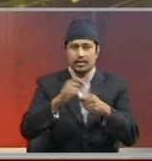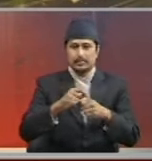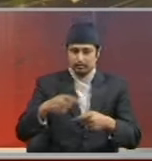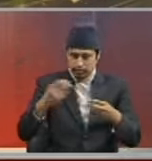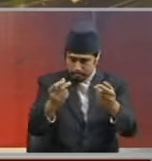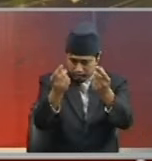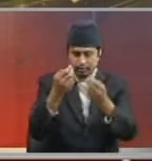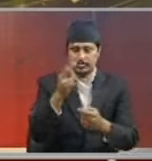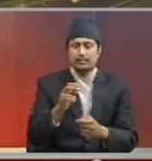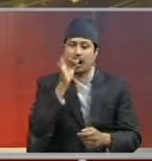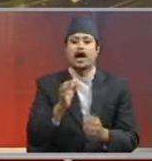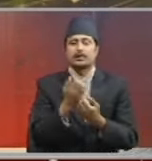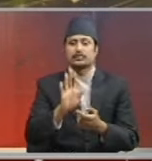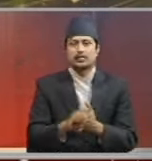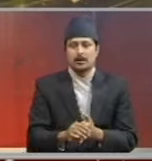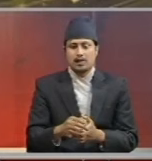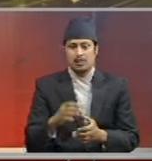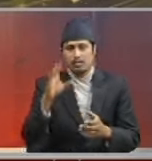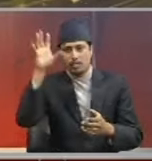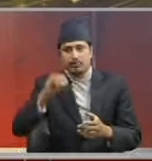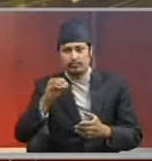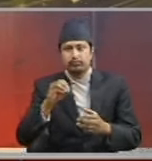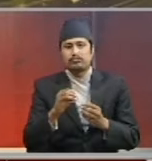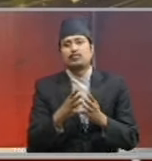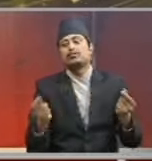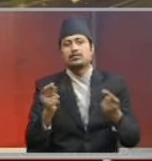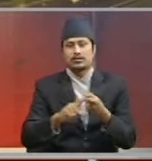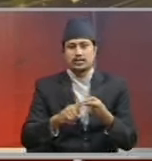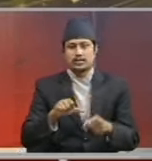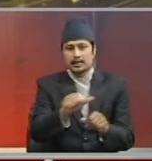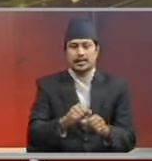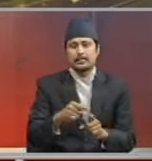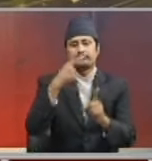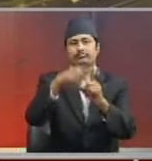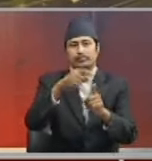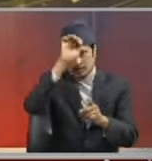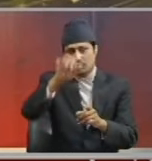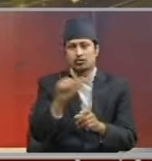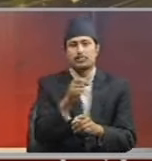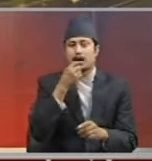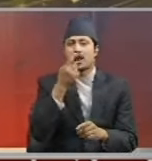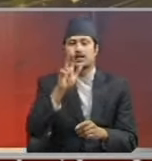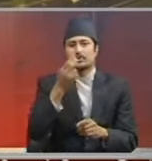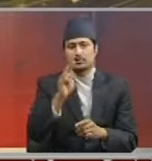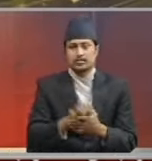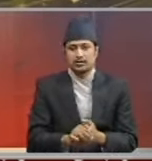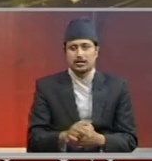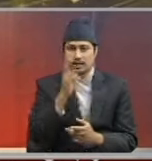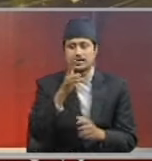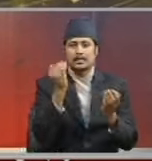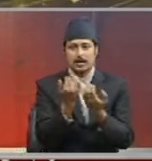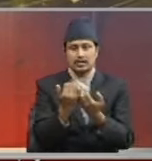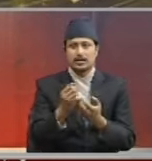पाएको दावी समेत गरे। लोड सेडिङ अन्त्यले जनतामा सकारात्मक सन्देश गएको उनको भनाइ थियो। यसै गरी